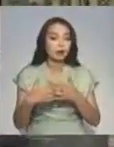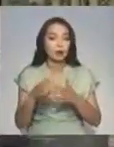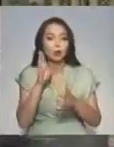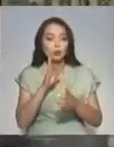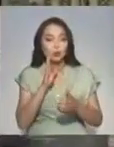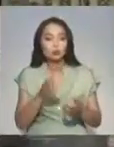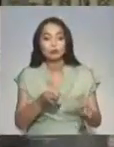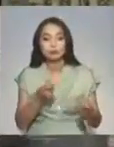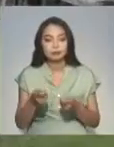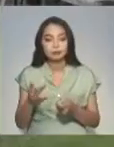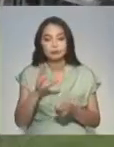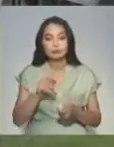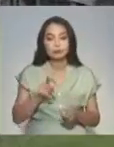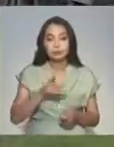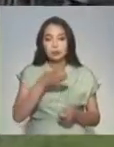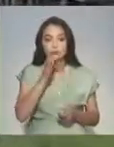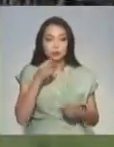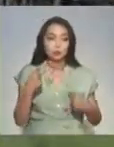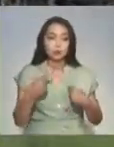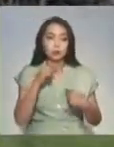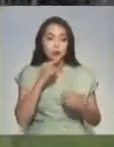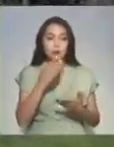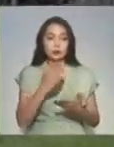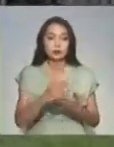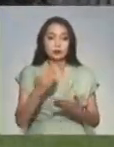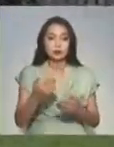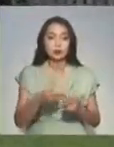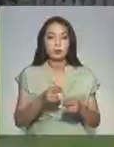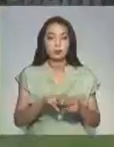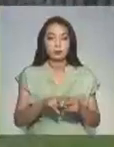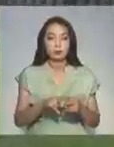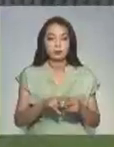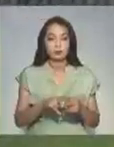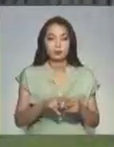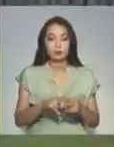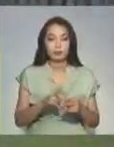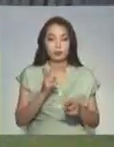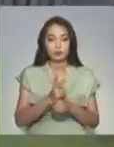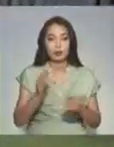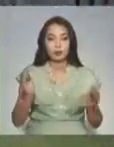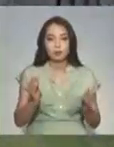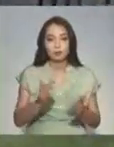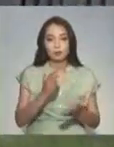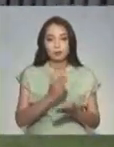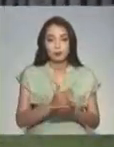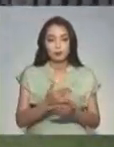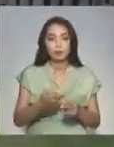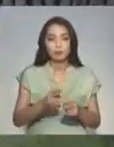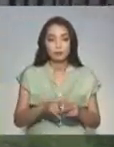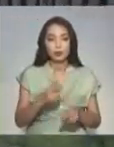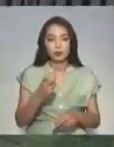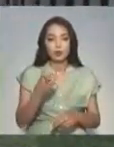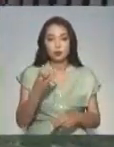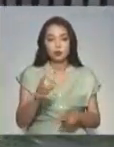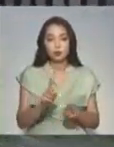суымызды зорға тауып отырмыз. Бұл ауылға су сырттан аптасына 2 рет әкелінеді. Бар болғаны әр үй 200-300